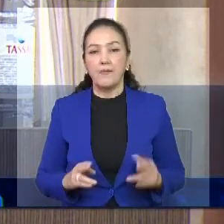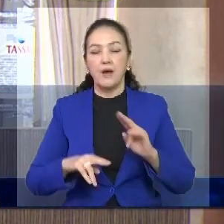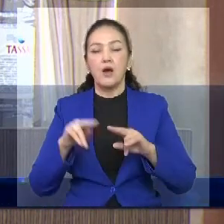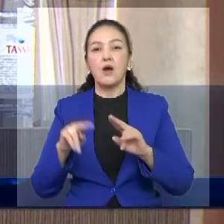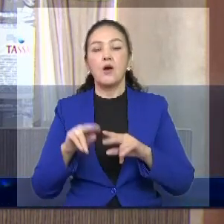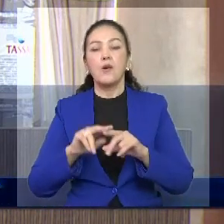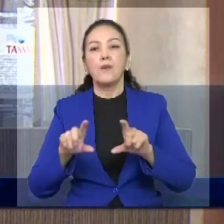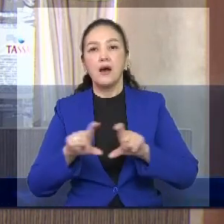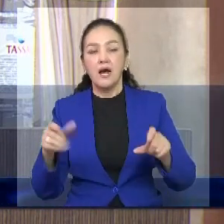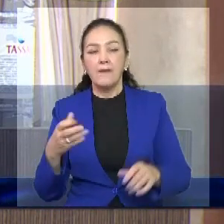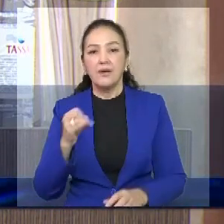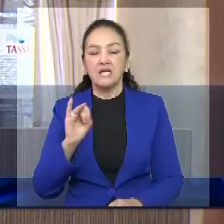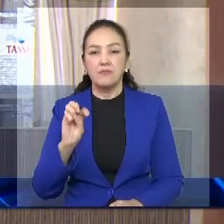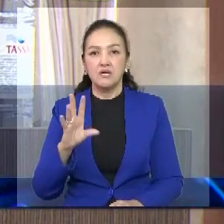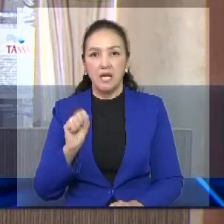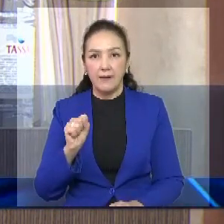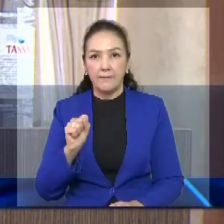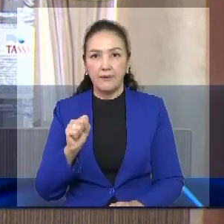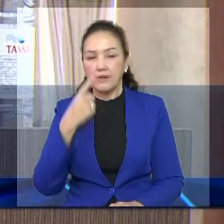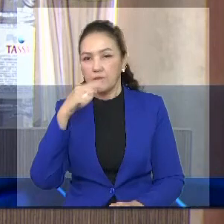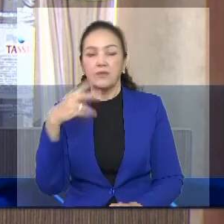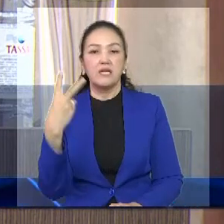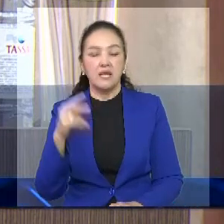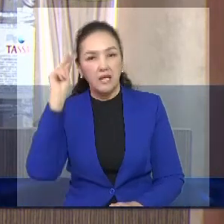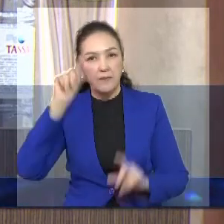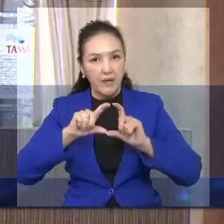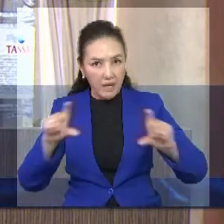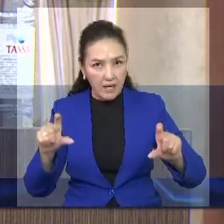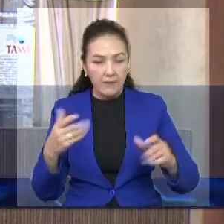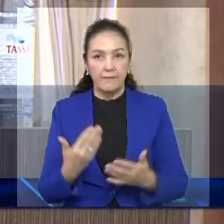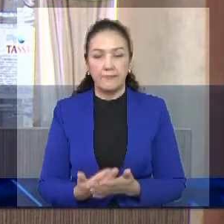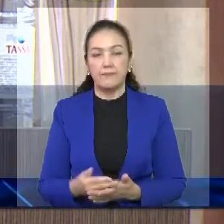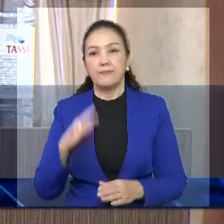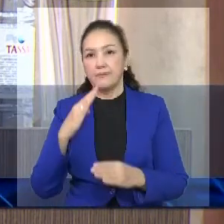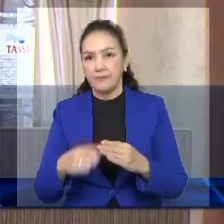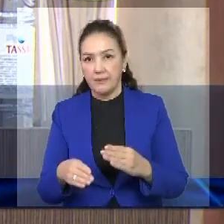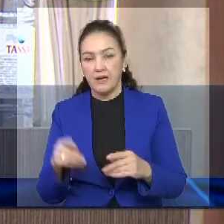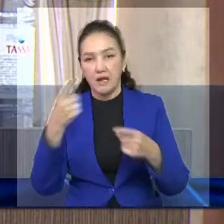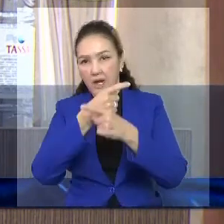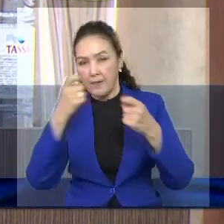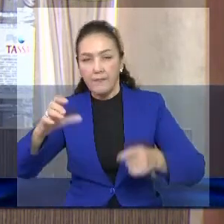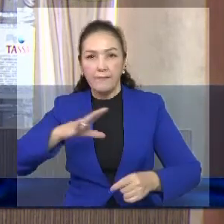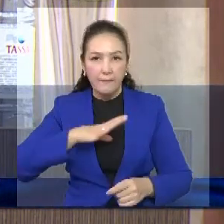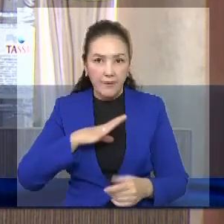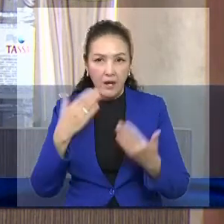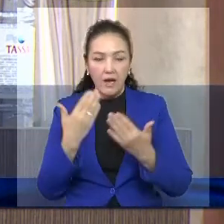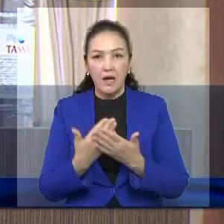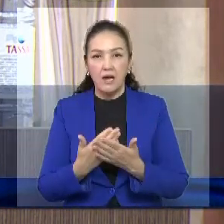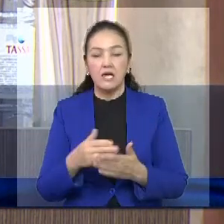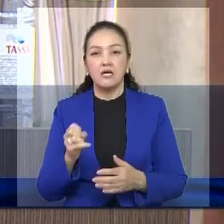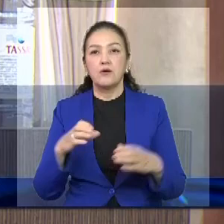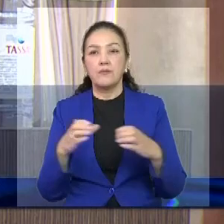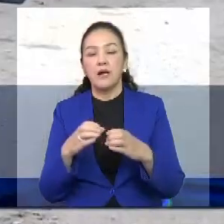Мұғалжар ауданы және Бадамша номер 2 Бадамша мектебі. Енді бүгін Бадамша мектепте аяқталды деген ақпарат келді, алайда қабылдау актісі